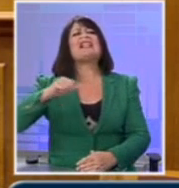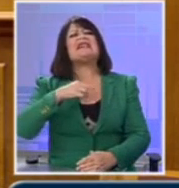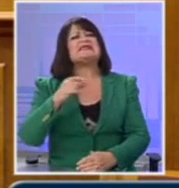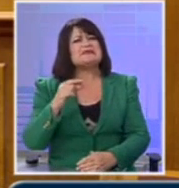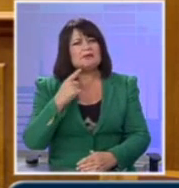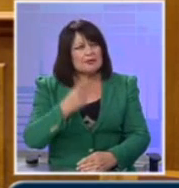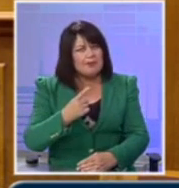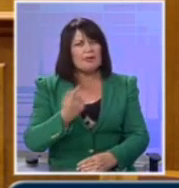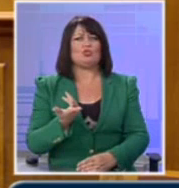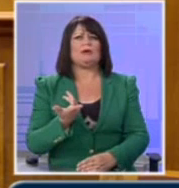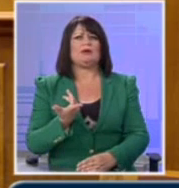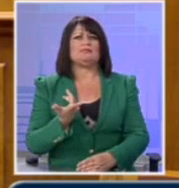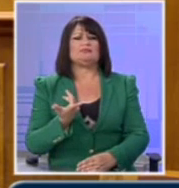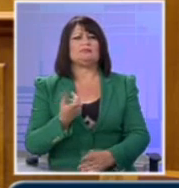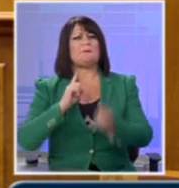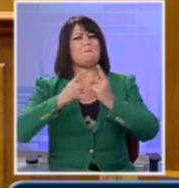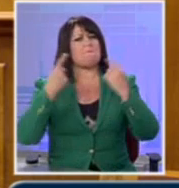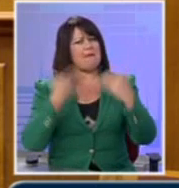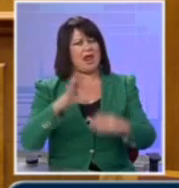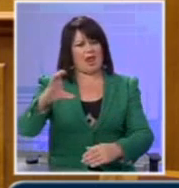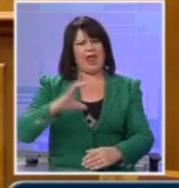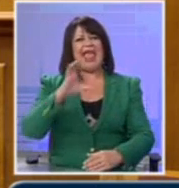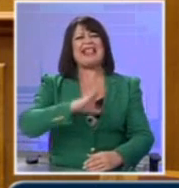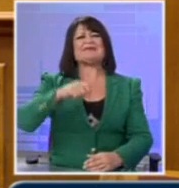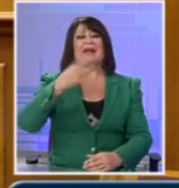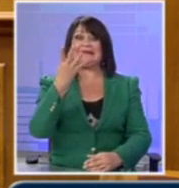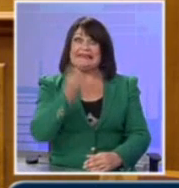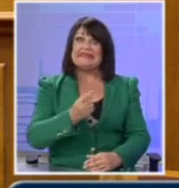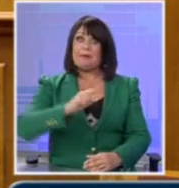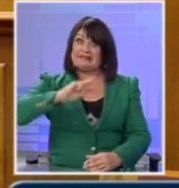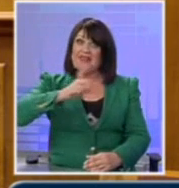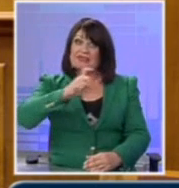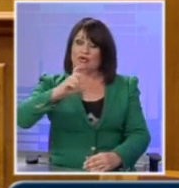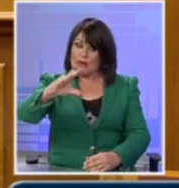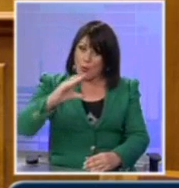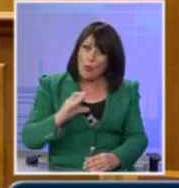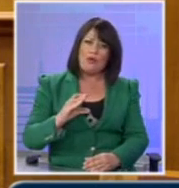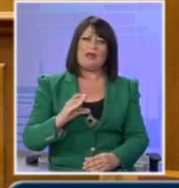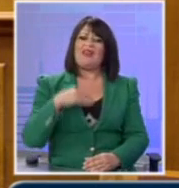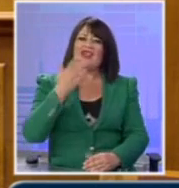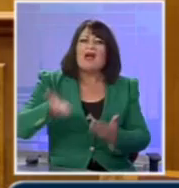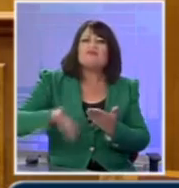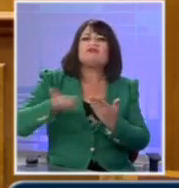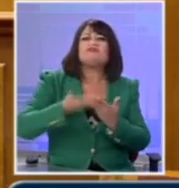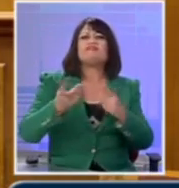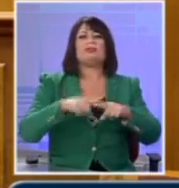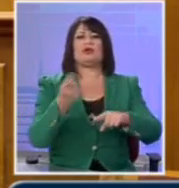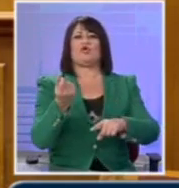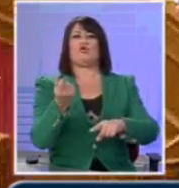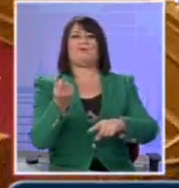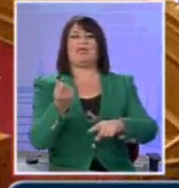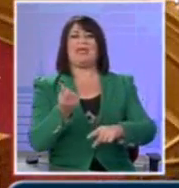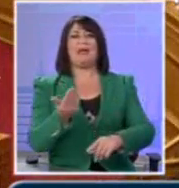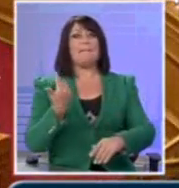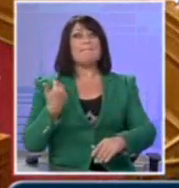ήδη, έχει ήδη συμφωνηθεί και 4,5 δισεκατομμύρια ευρώ θα ενισχύσουν την ελληνική οικονομία πριν